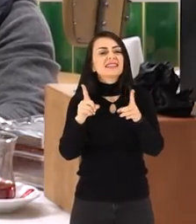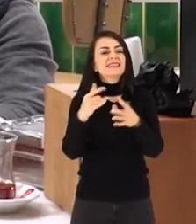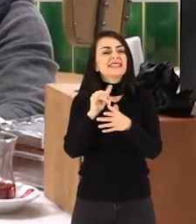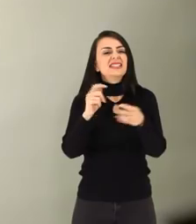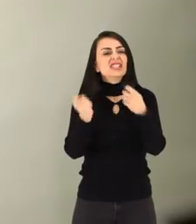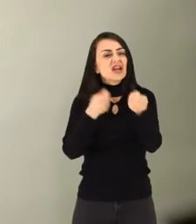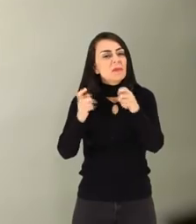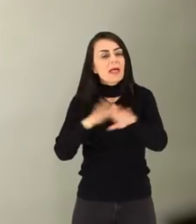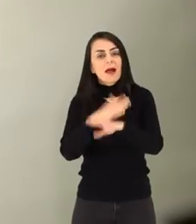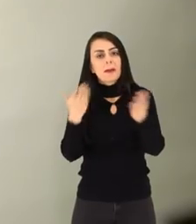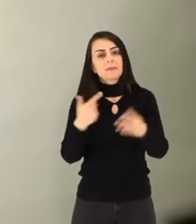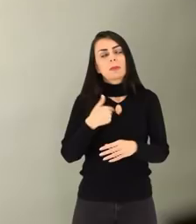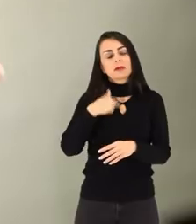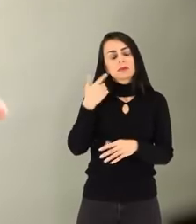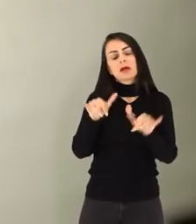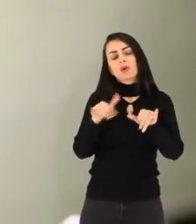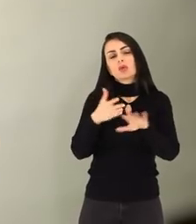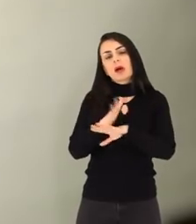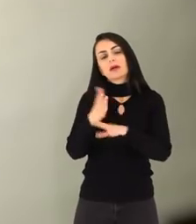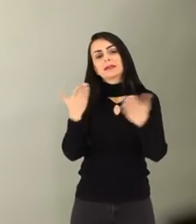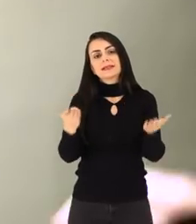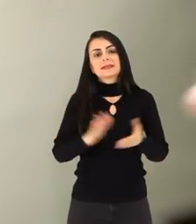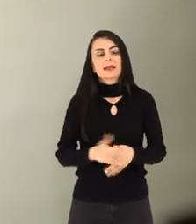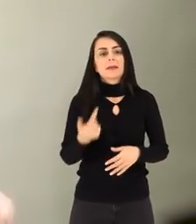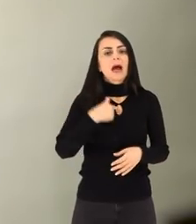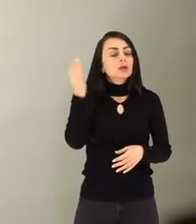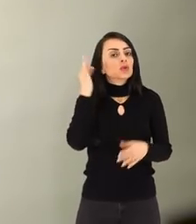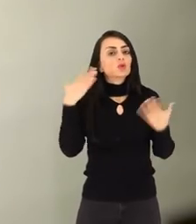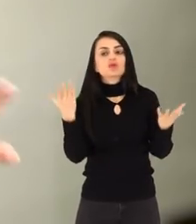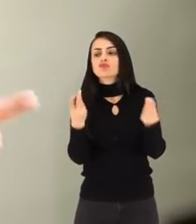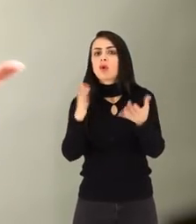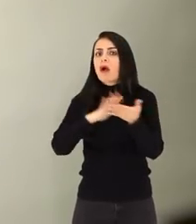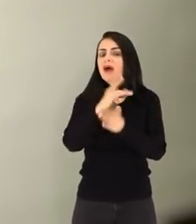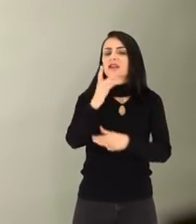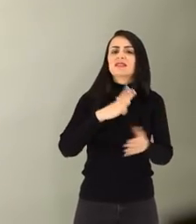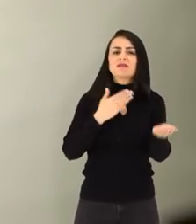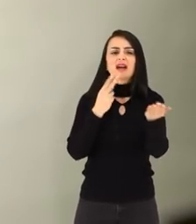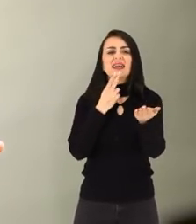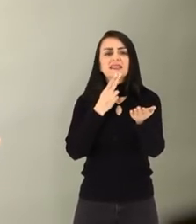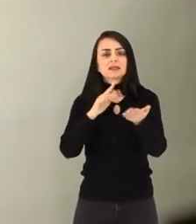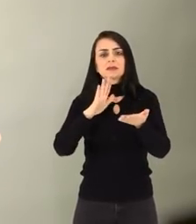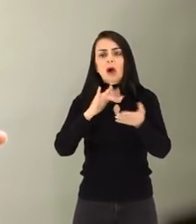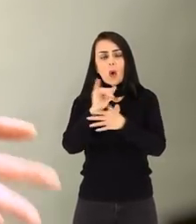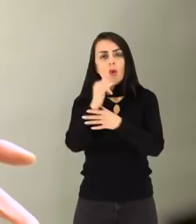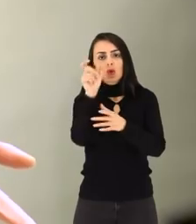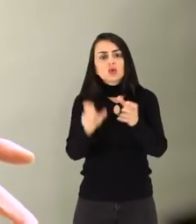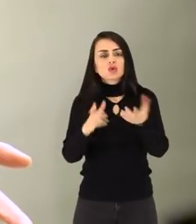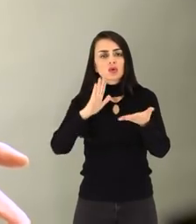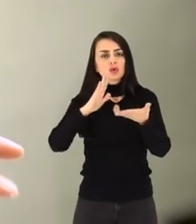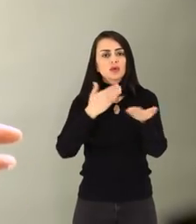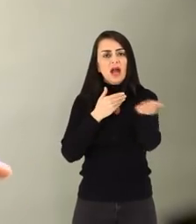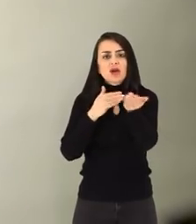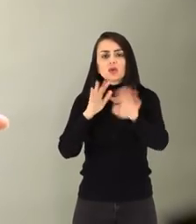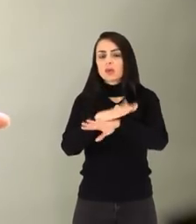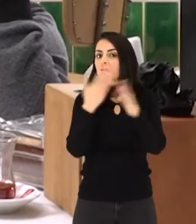yapmış herkes ya. Var, bence de öyle. Yani benim de duyduğum mesela o kadar çok kişi var ki, en çok da garsonlukta, evet, özellikle kadınlar belki